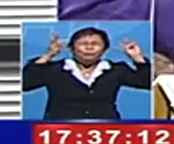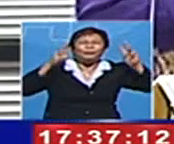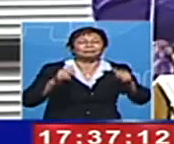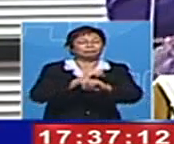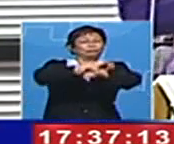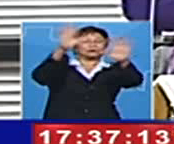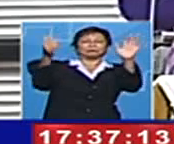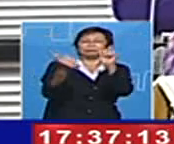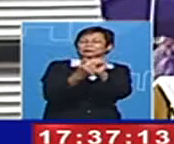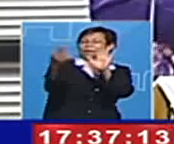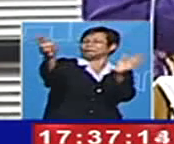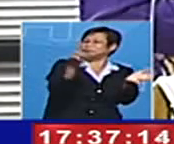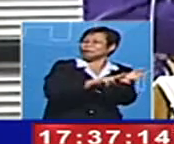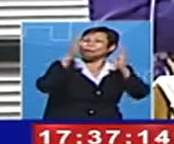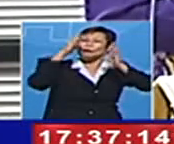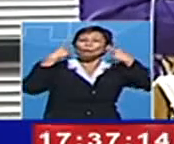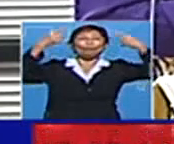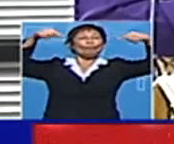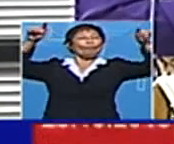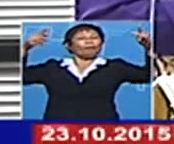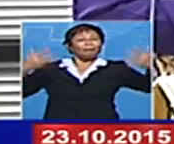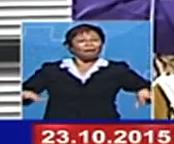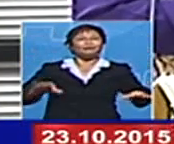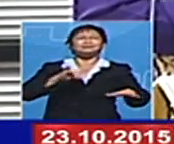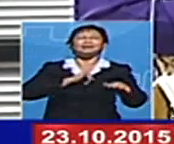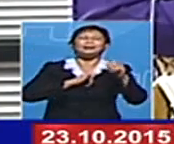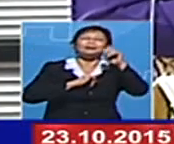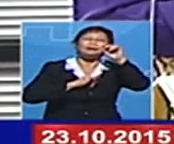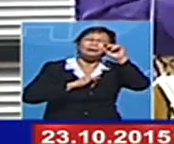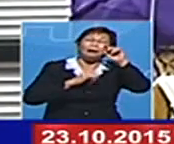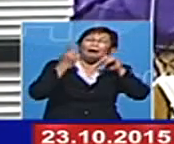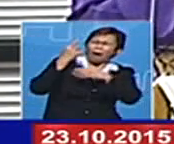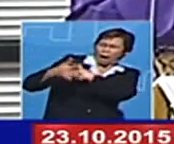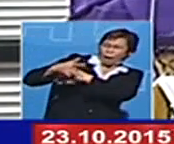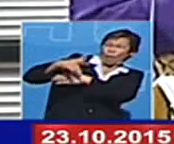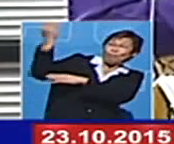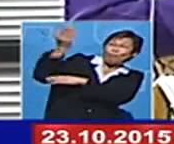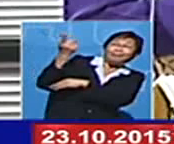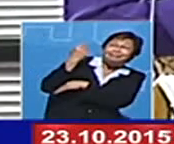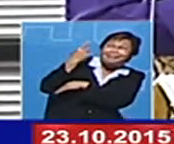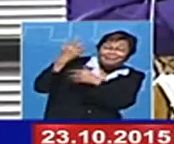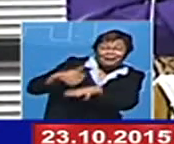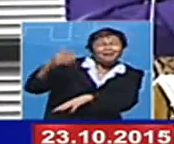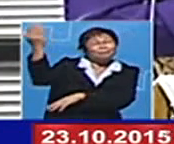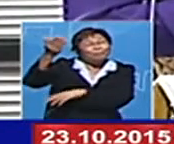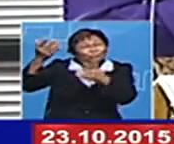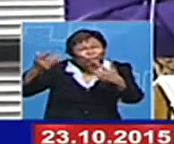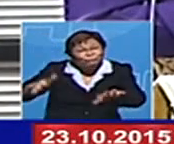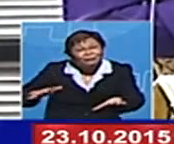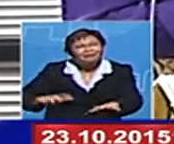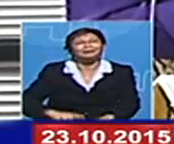pencapaian yang cemerlang antaranya yang telah saya tuturkan di awal ucapan tadi maka